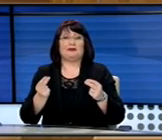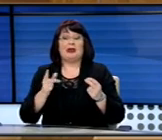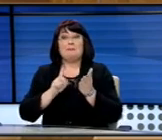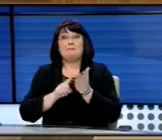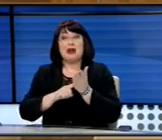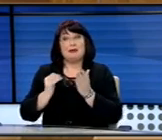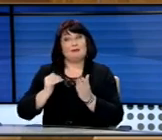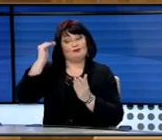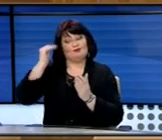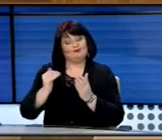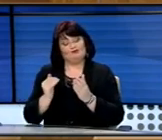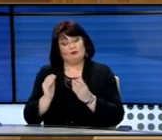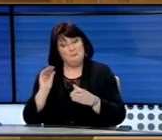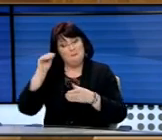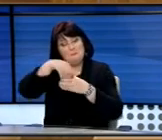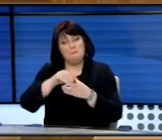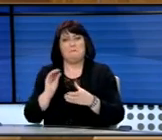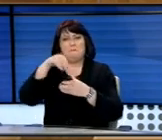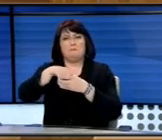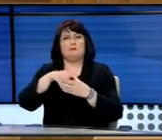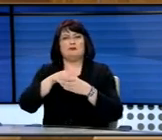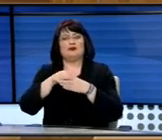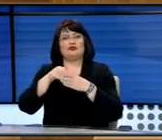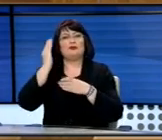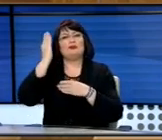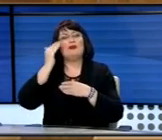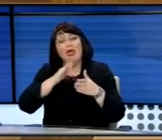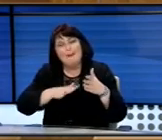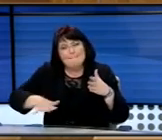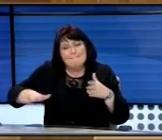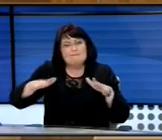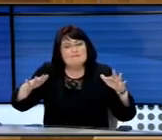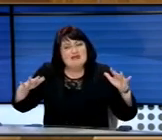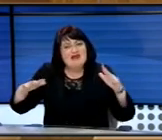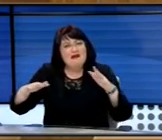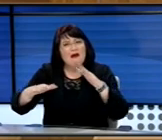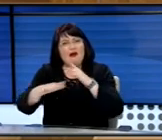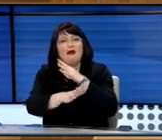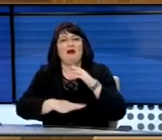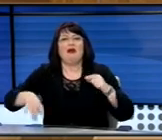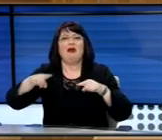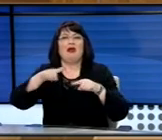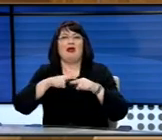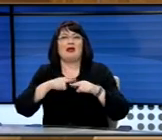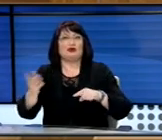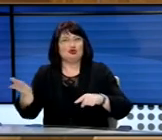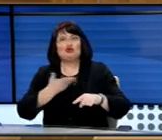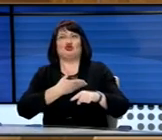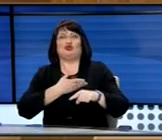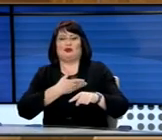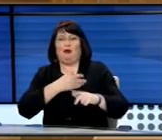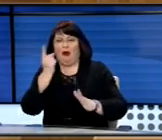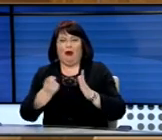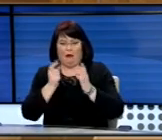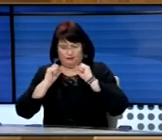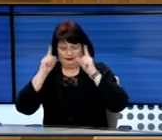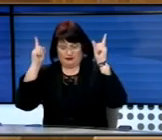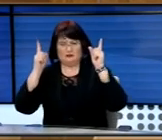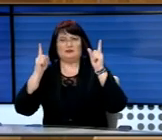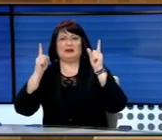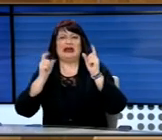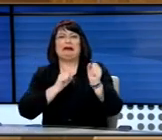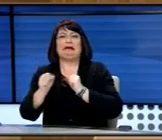κάτω, επηρέασαν ένα λαό που ζούσε το σοκ μιας πρωτοφανούς κρίσης. Αναφέρομαι φυσικά